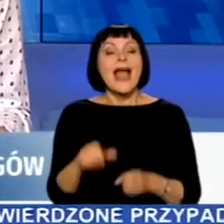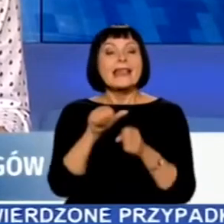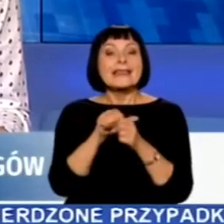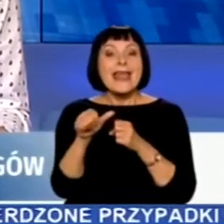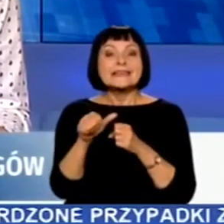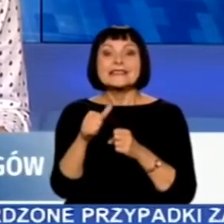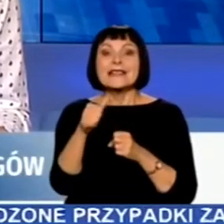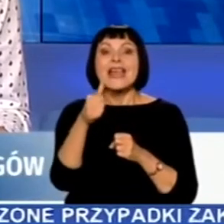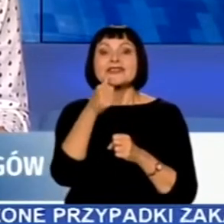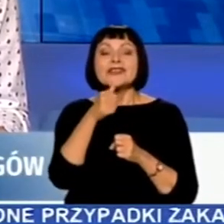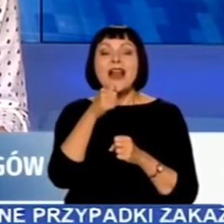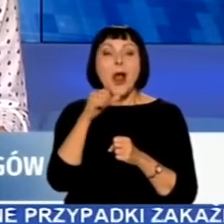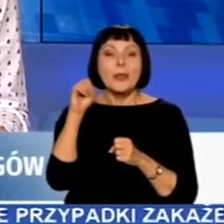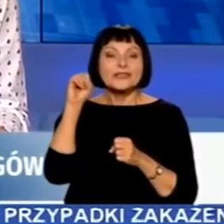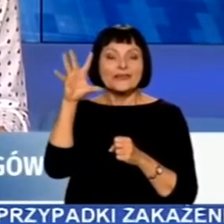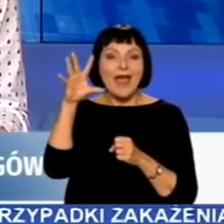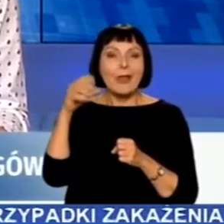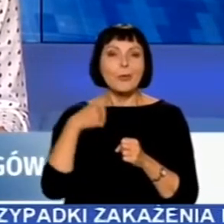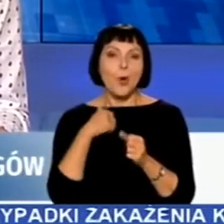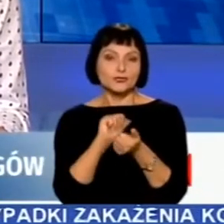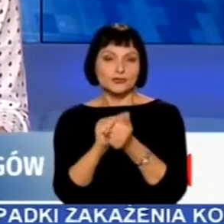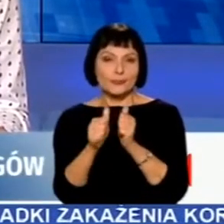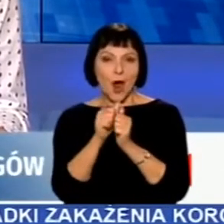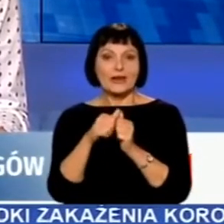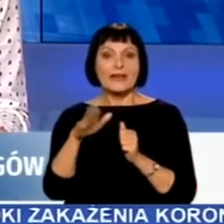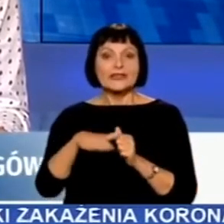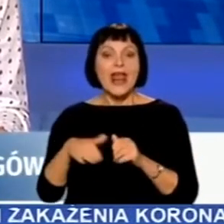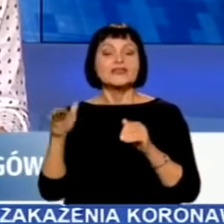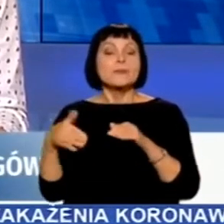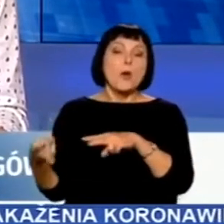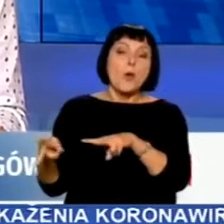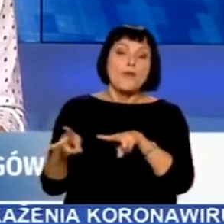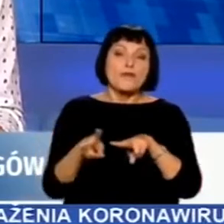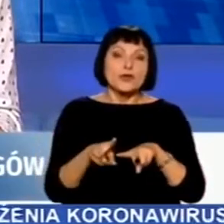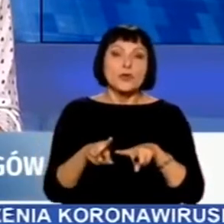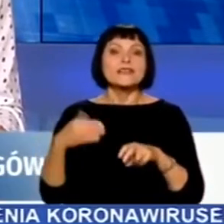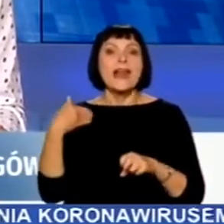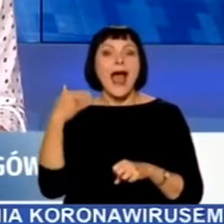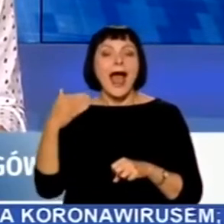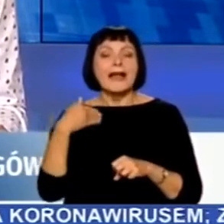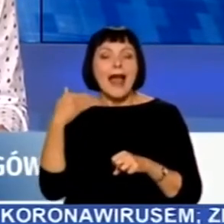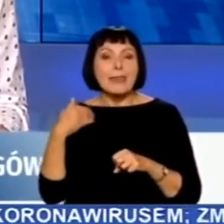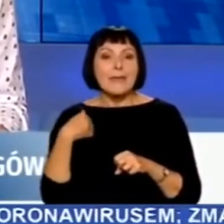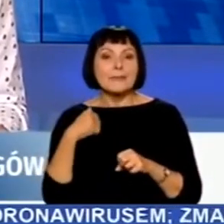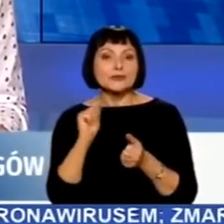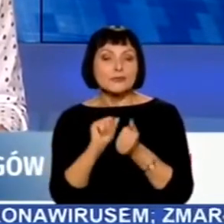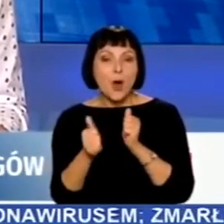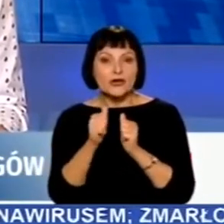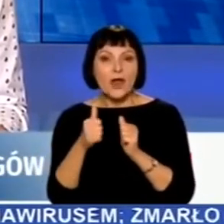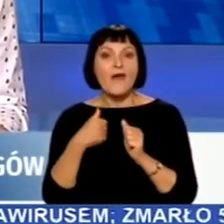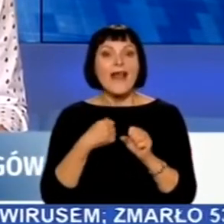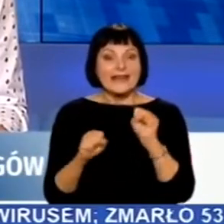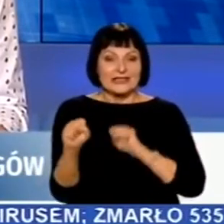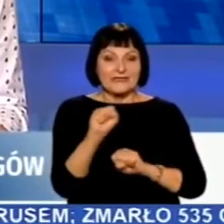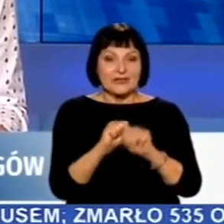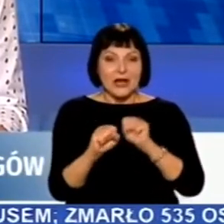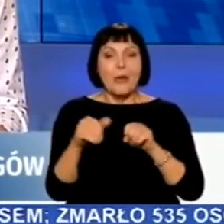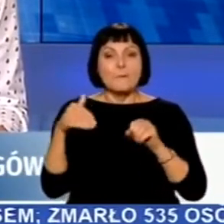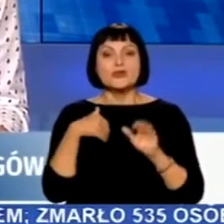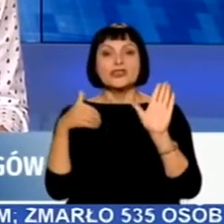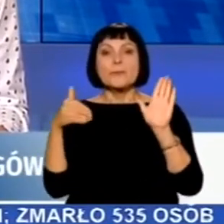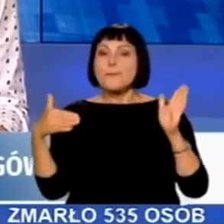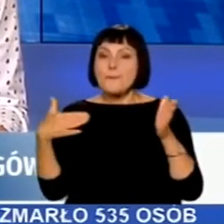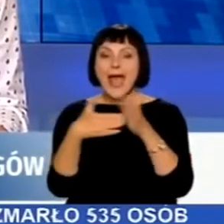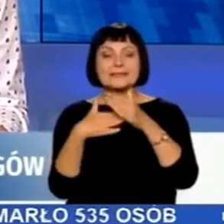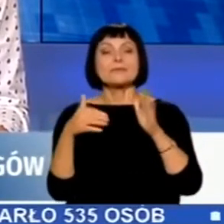Jest zielone światło dla sportu. Dzieci będą mogły wrócić do akademii sportowych. W treningu będzie mogło uczestniczyć nie więcej niż 6